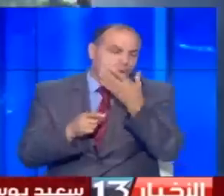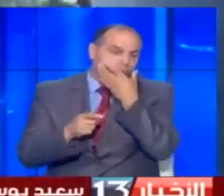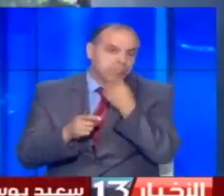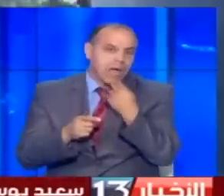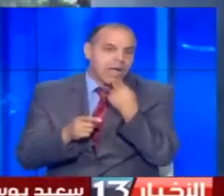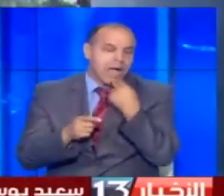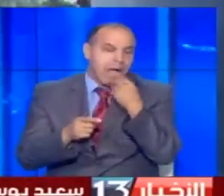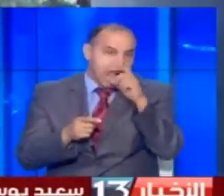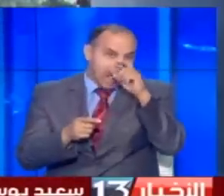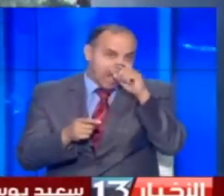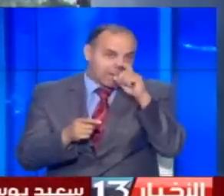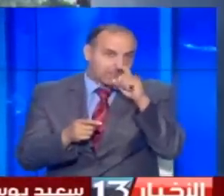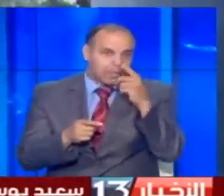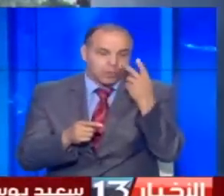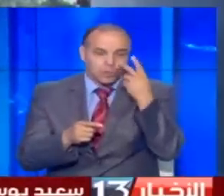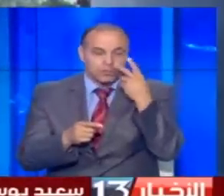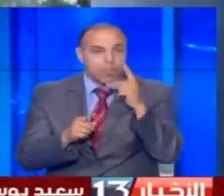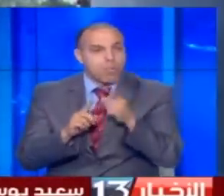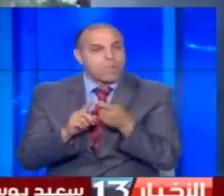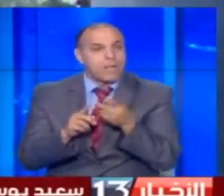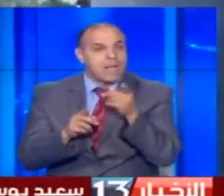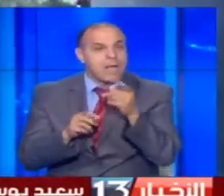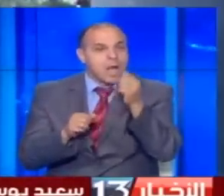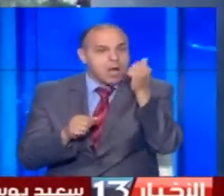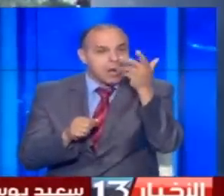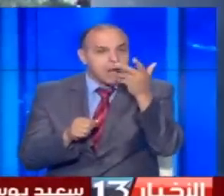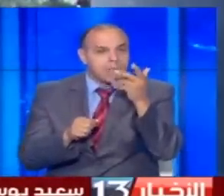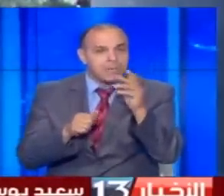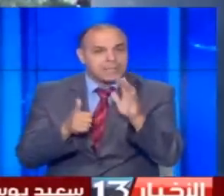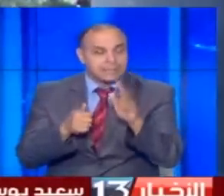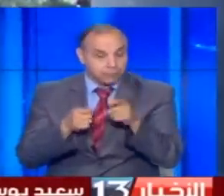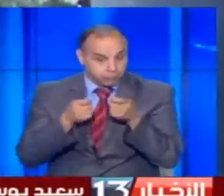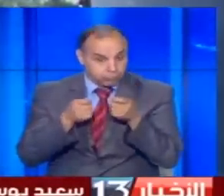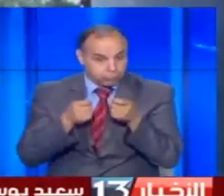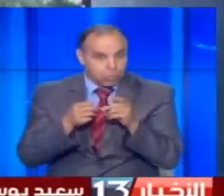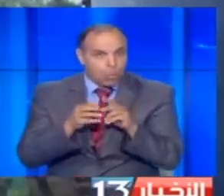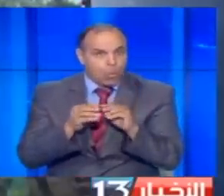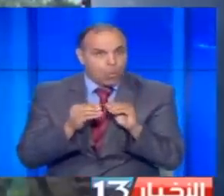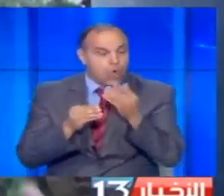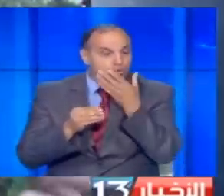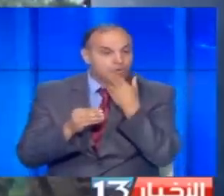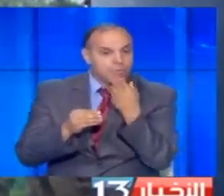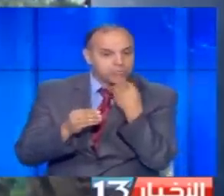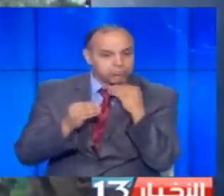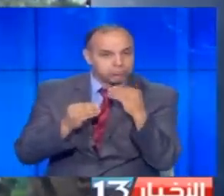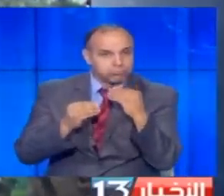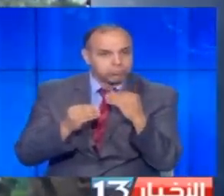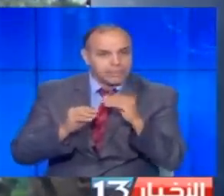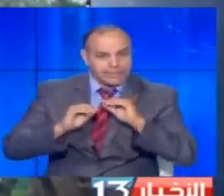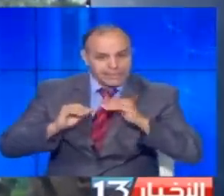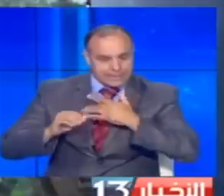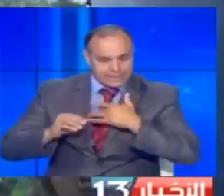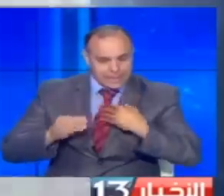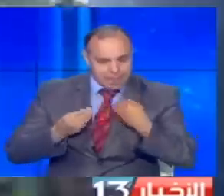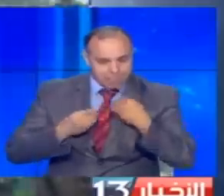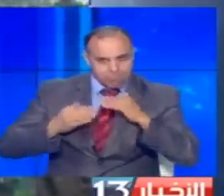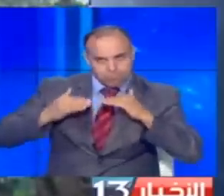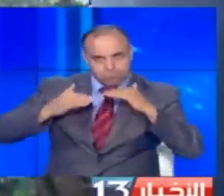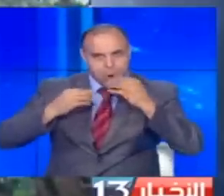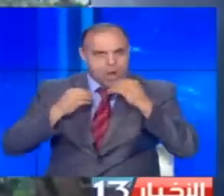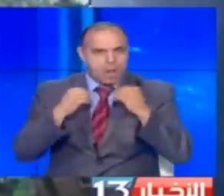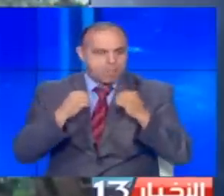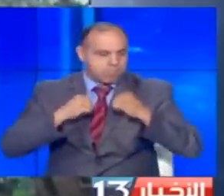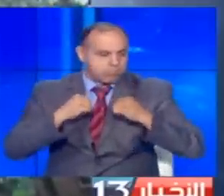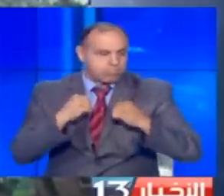الرقبه كذلك مهمه لان الرقبه توازن الخير وتعطيه جمال وتعطيه حتى في التركيبه الصحه في تركيبه خط الظهر